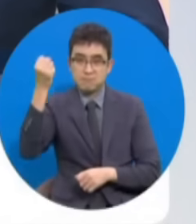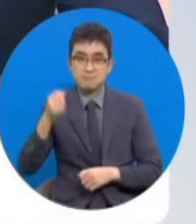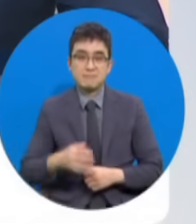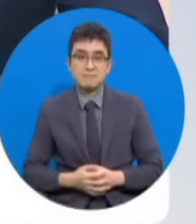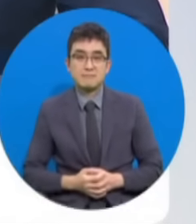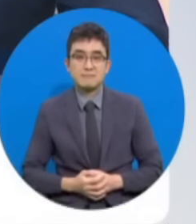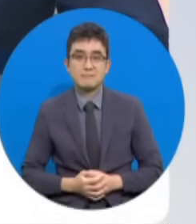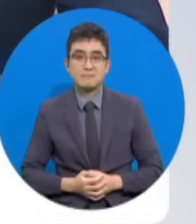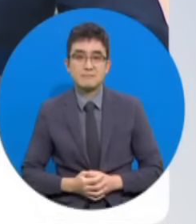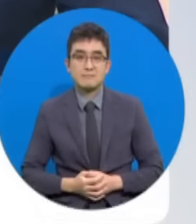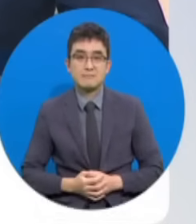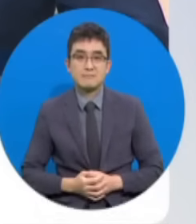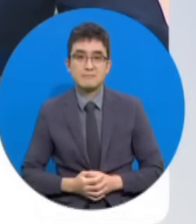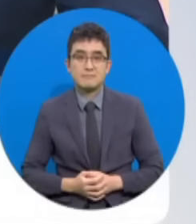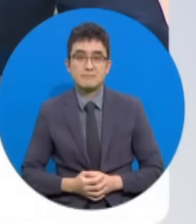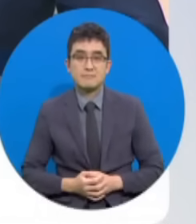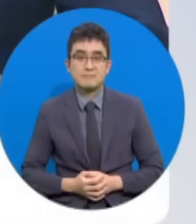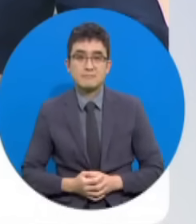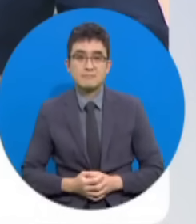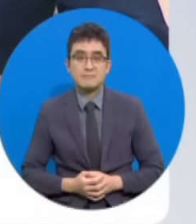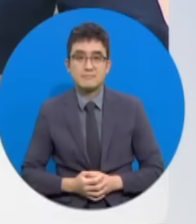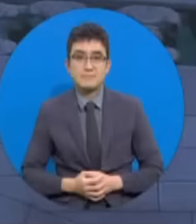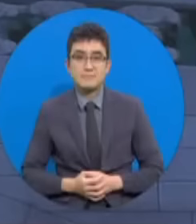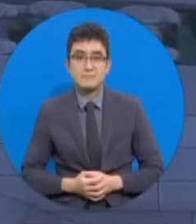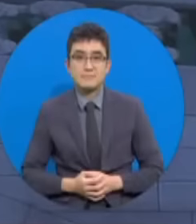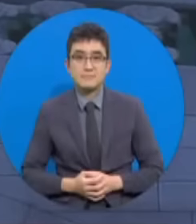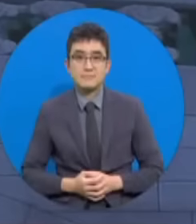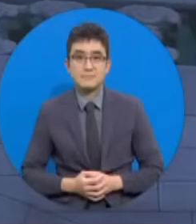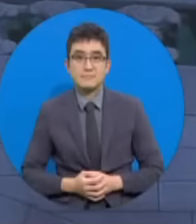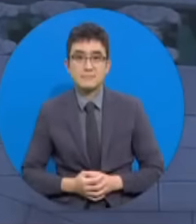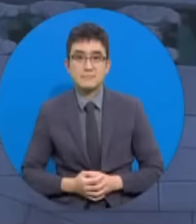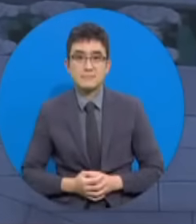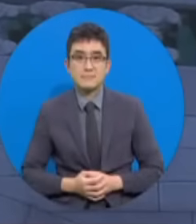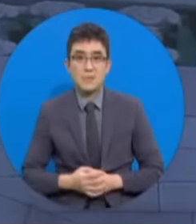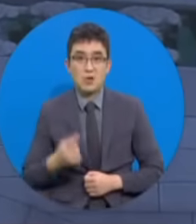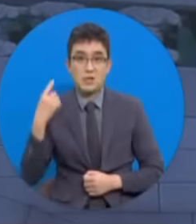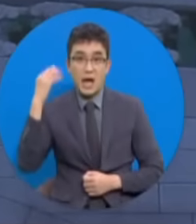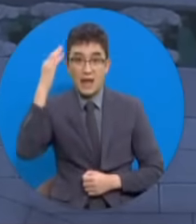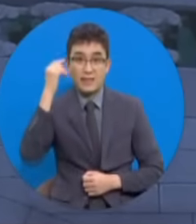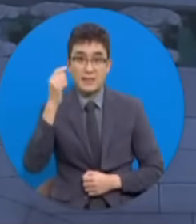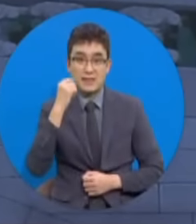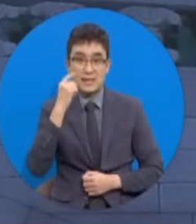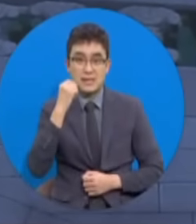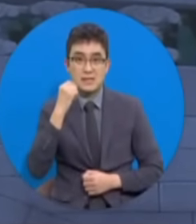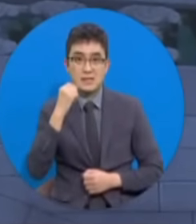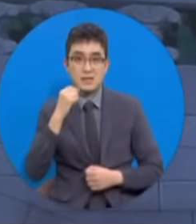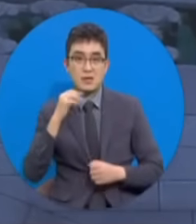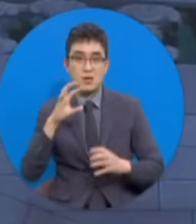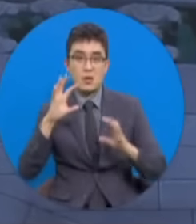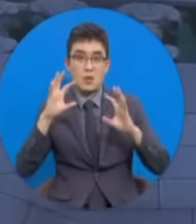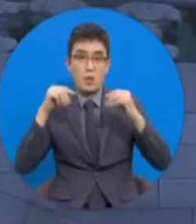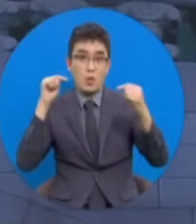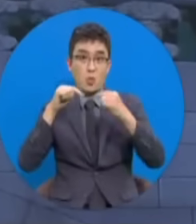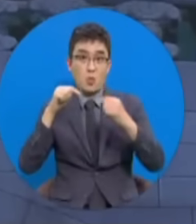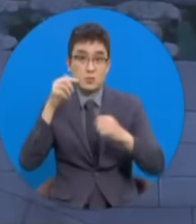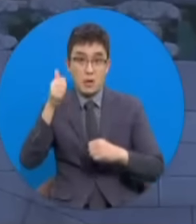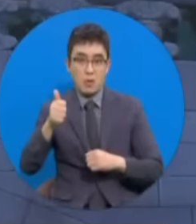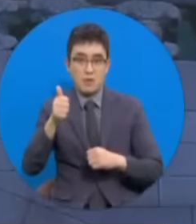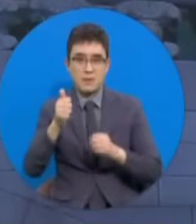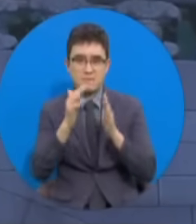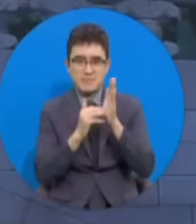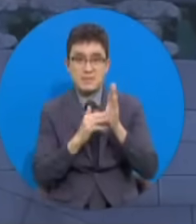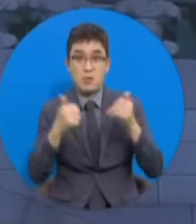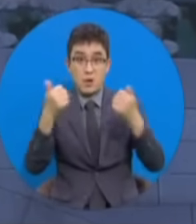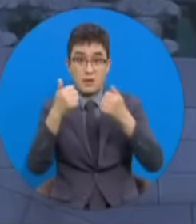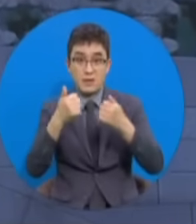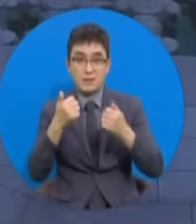네. 자, 그 가운데 어제 한일 외교장관이 비공개 회담을 했습니다. 인도네시아 자카르타 아세안